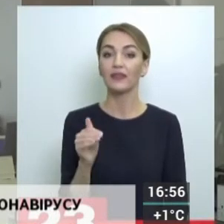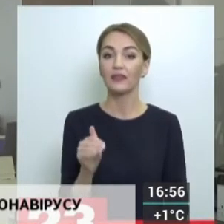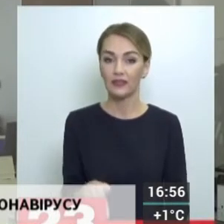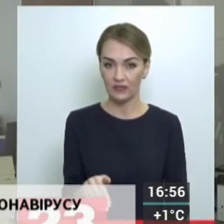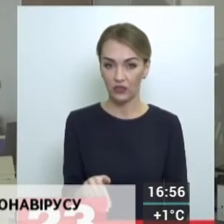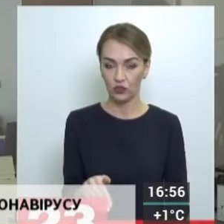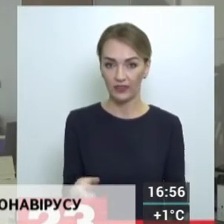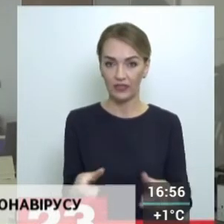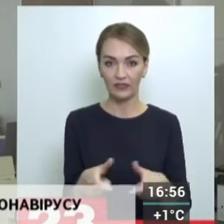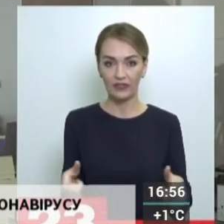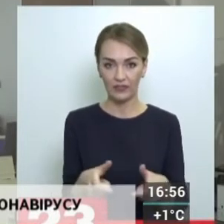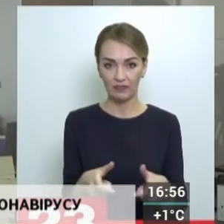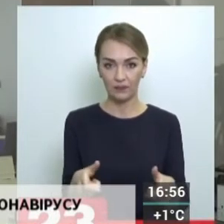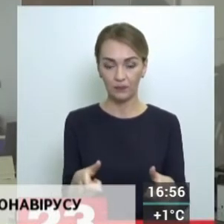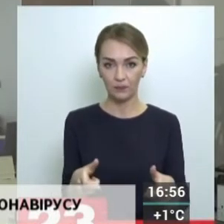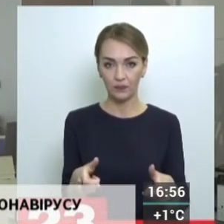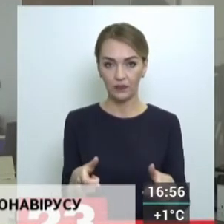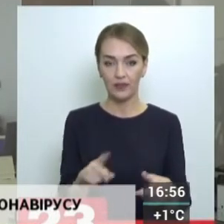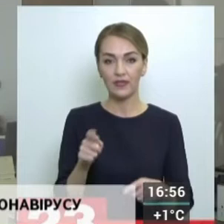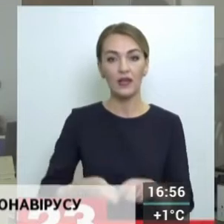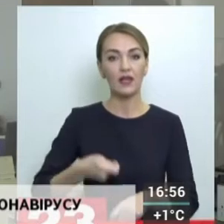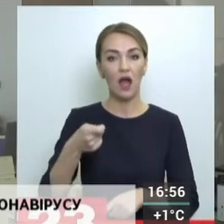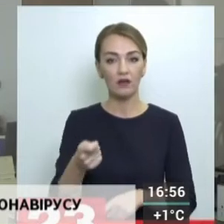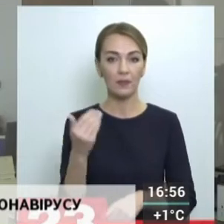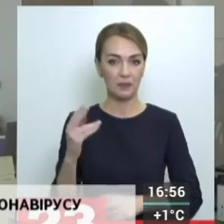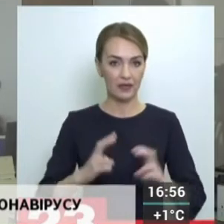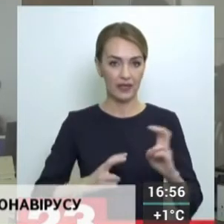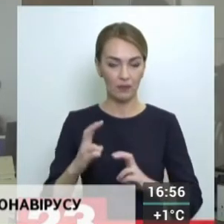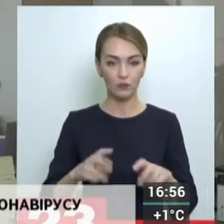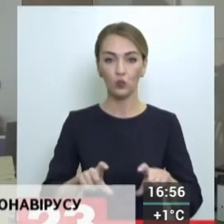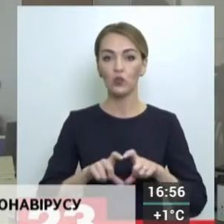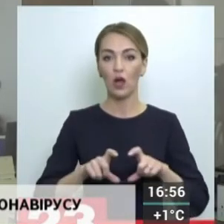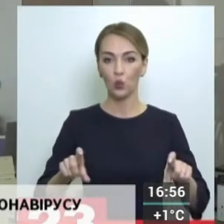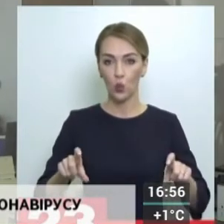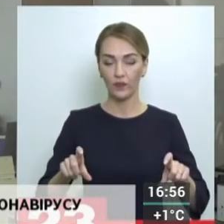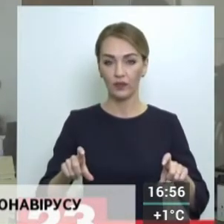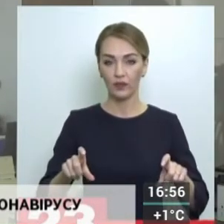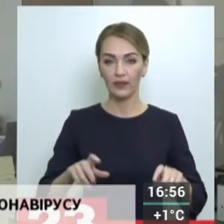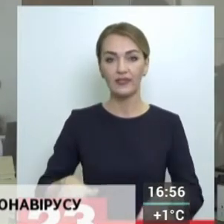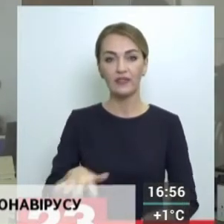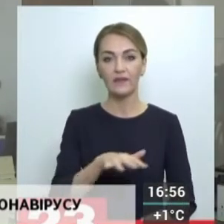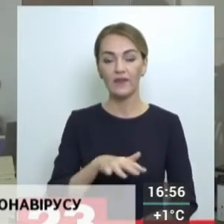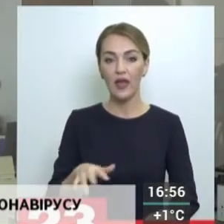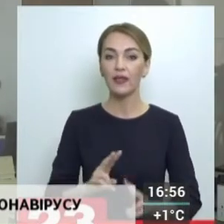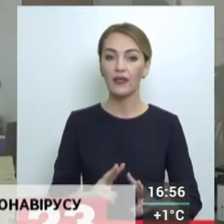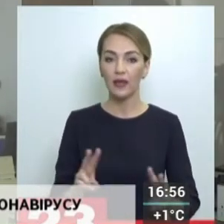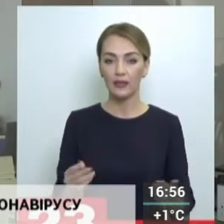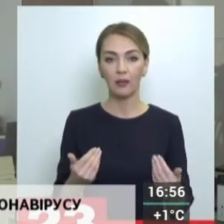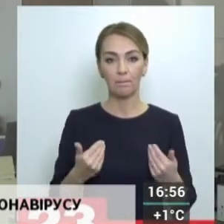понад 225 тисяч квитків за заявками підприємств та установ сфер, які